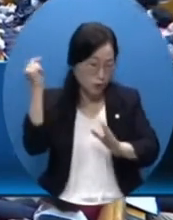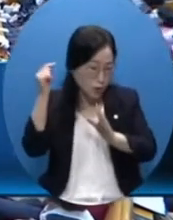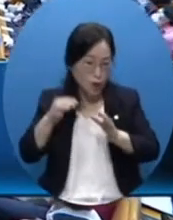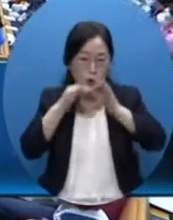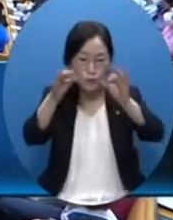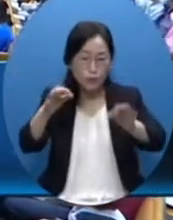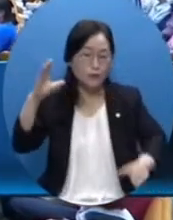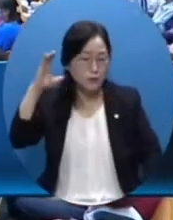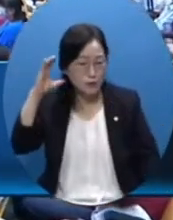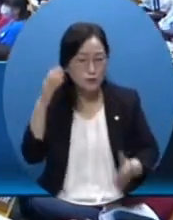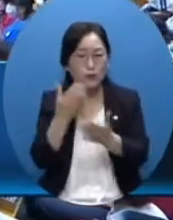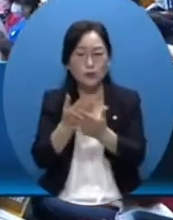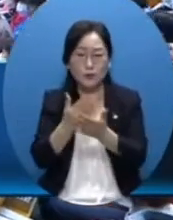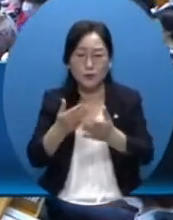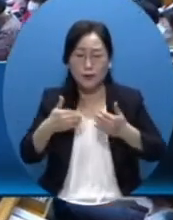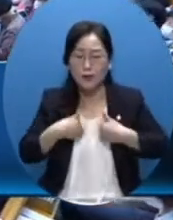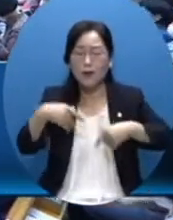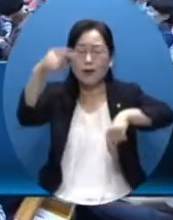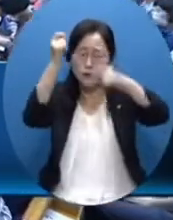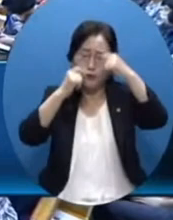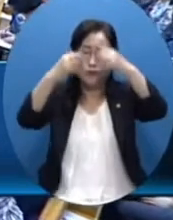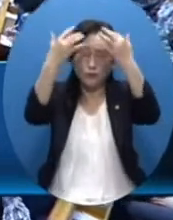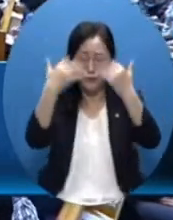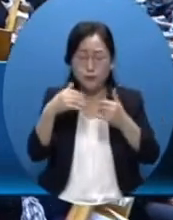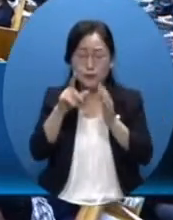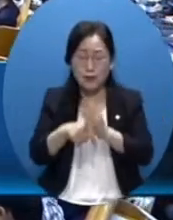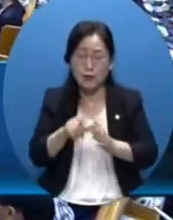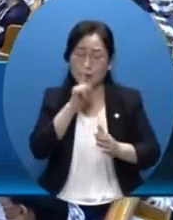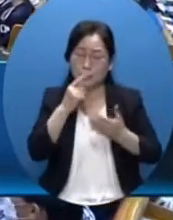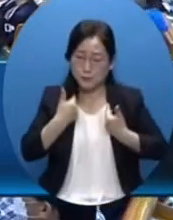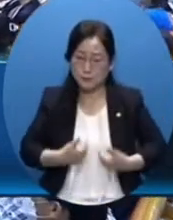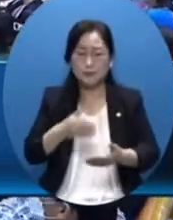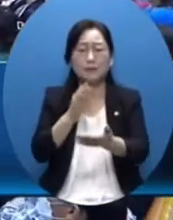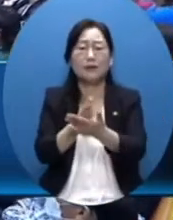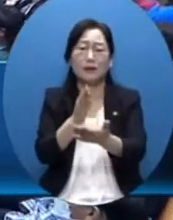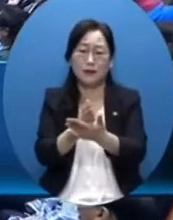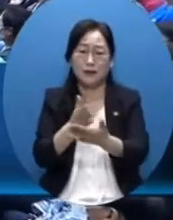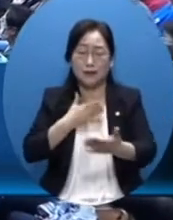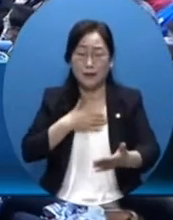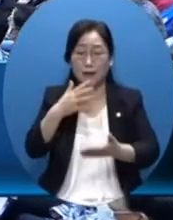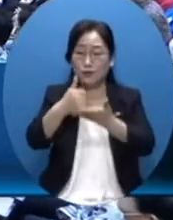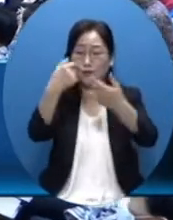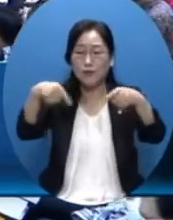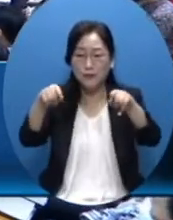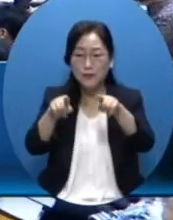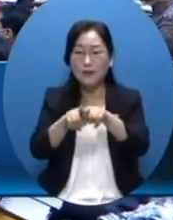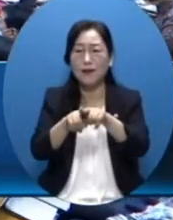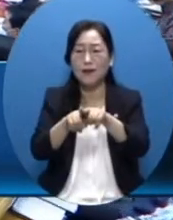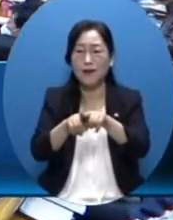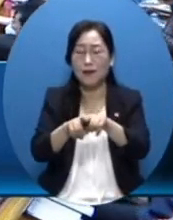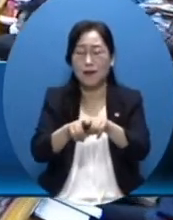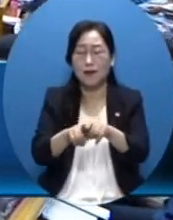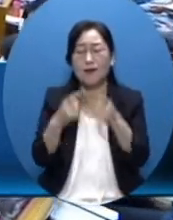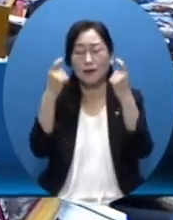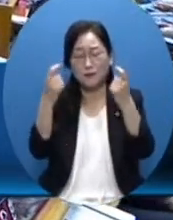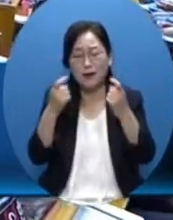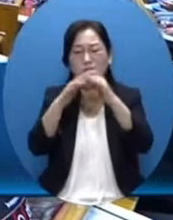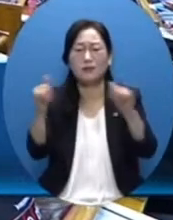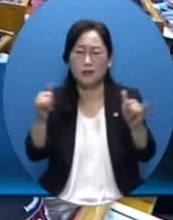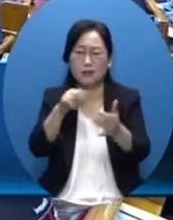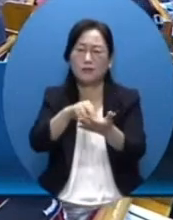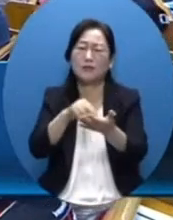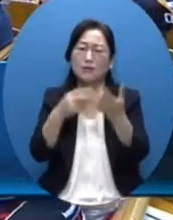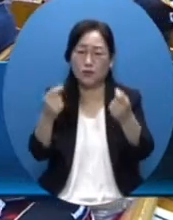기울여서 내가 눈물을 흘릴 때에 참 접하지만 없어서 나는 좋아 함께 있는 나그네 이며 나의 모든